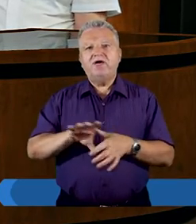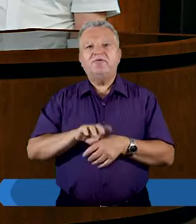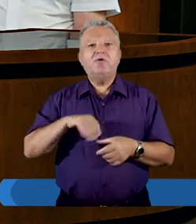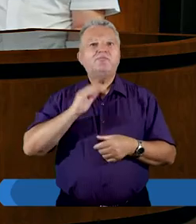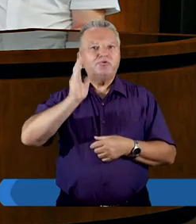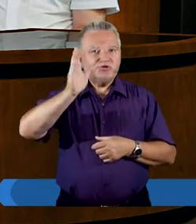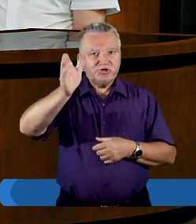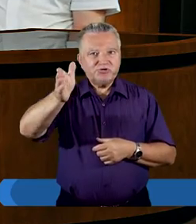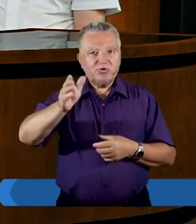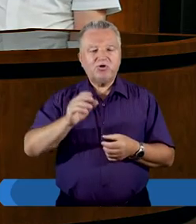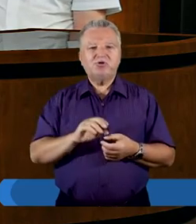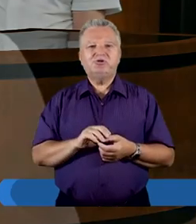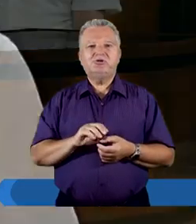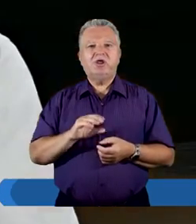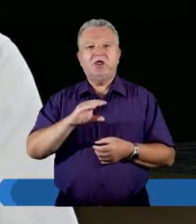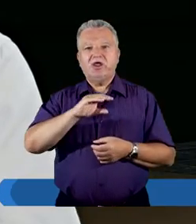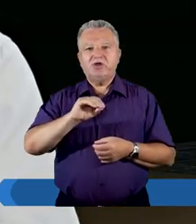wszystkie nasze